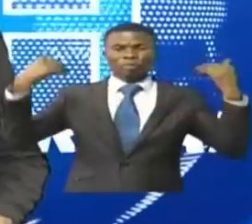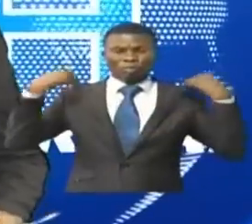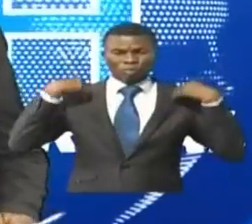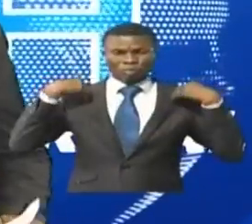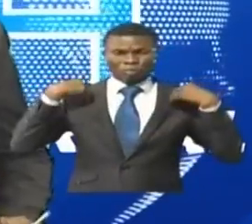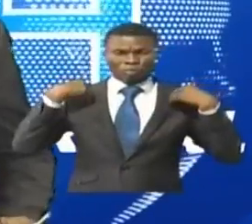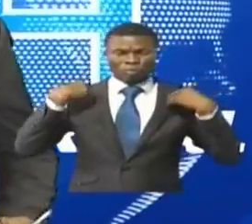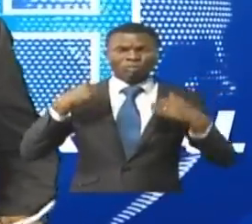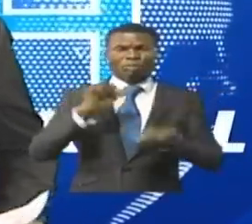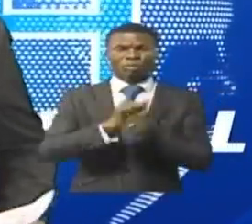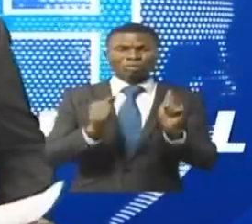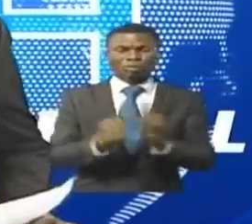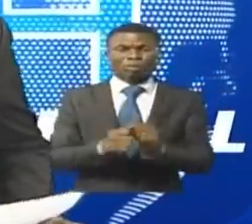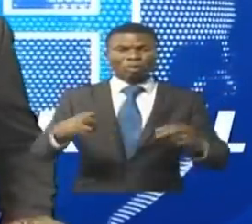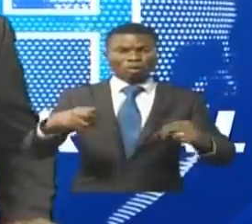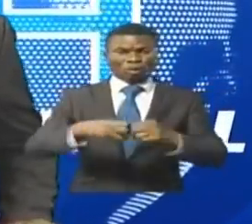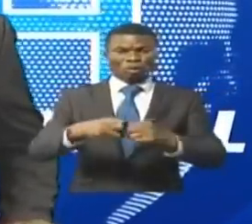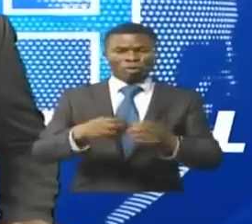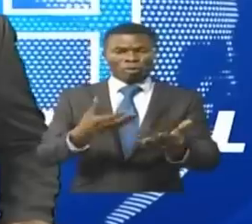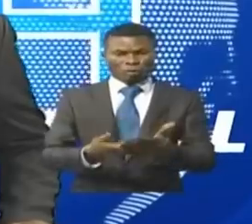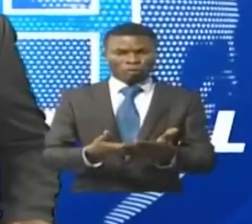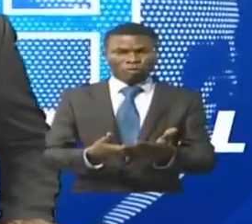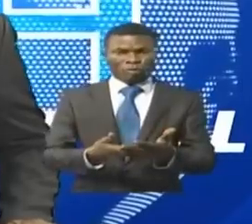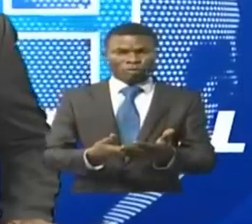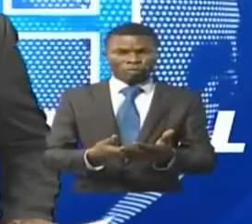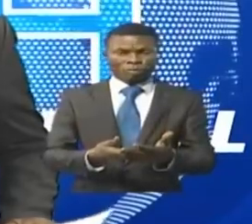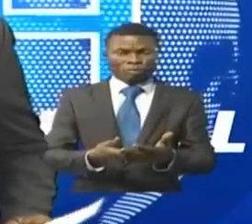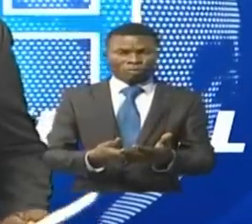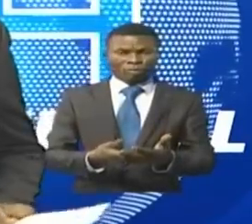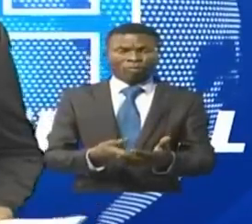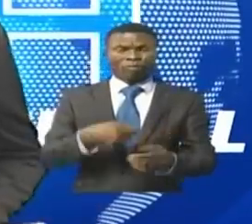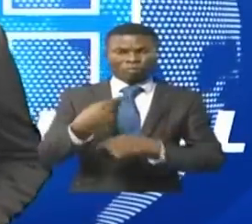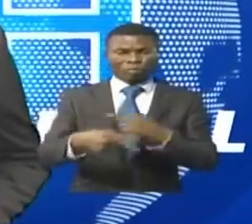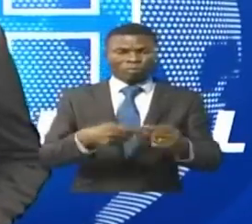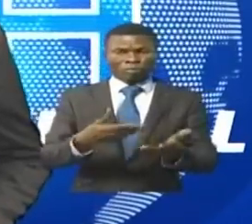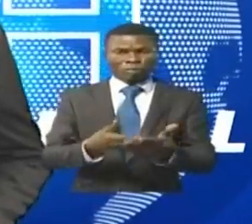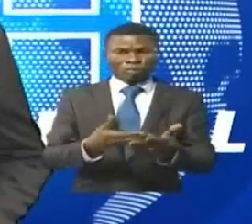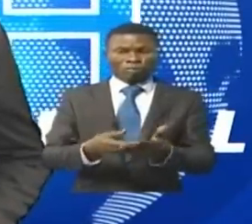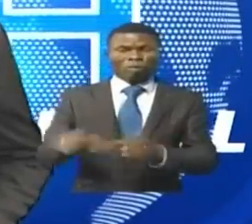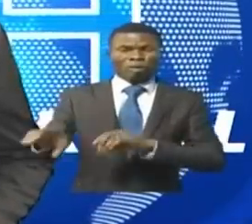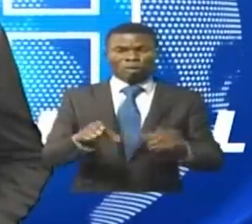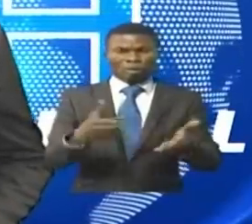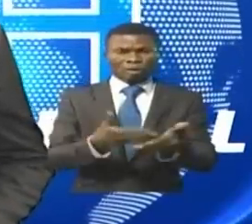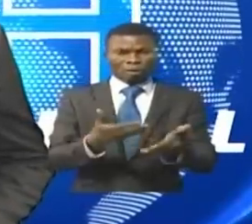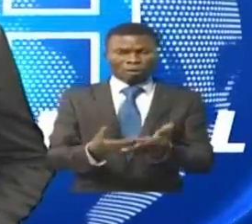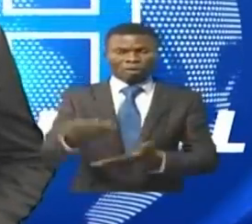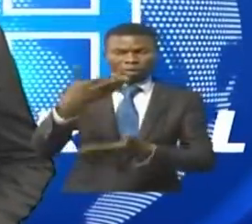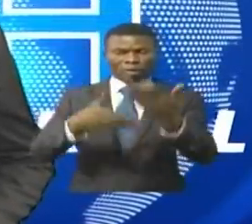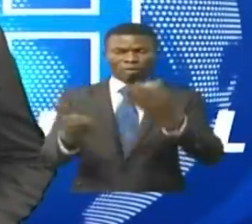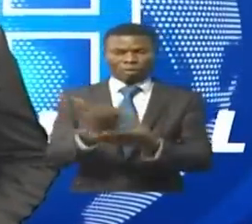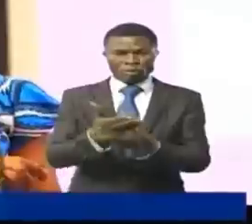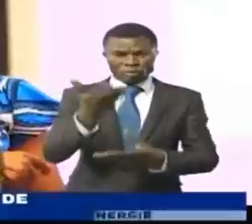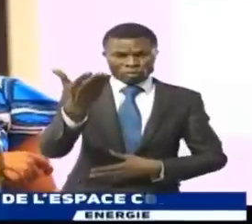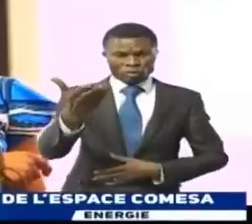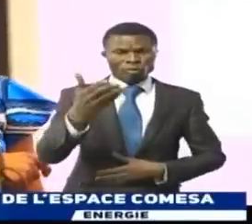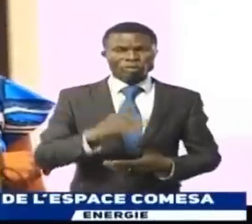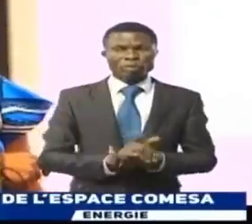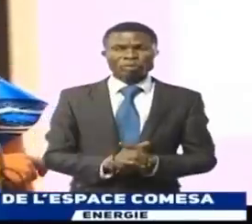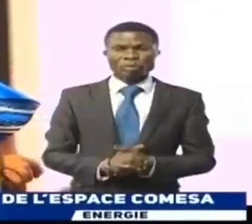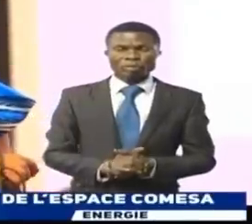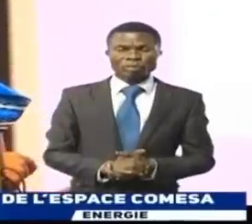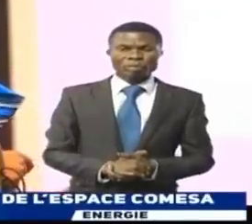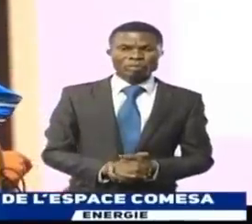régulation du secteur de l'énergie, on a procédé dernièrement justement à la cérémonie de remise et reprise.